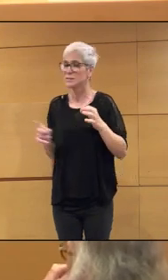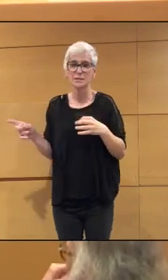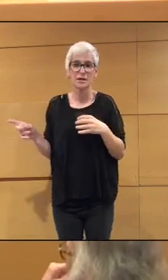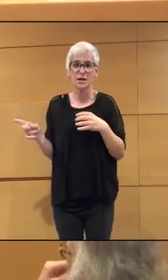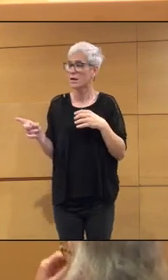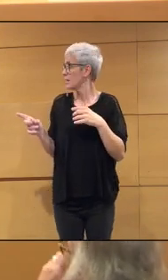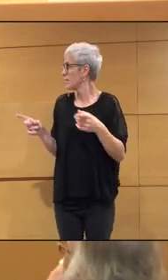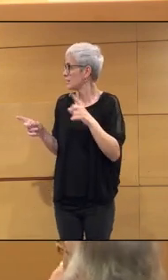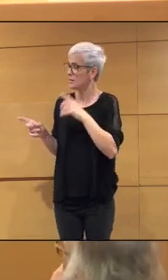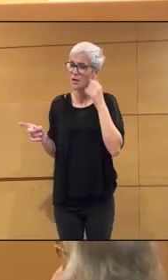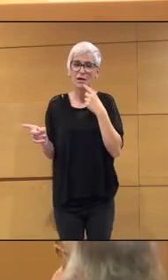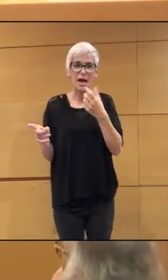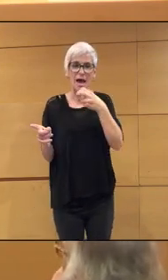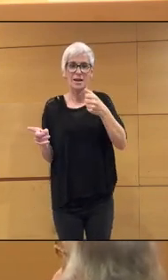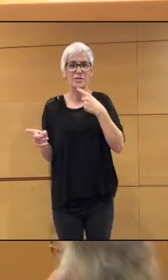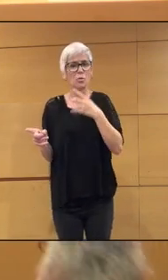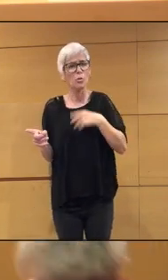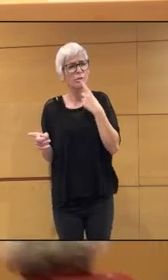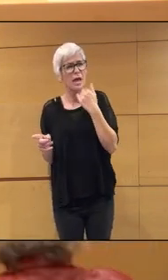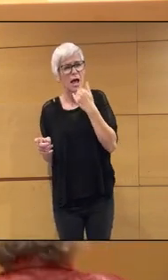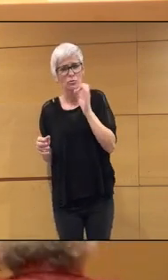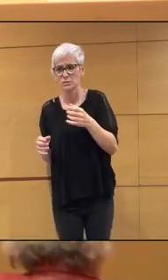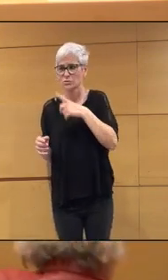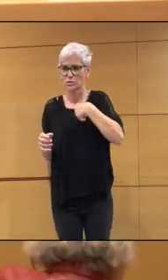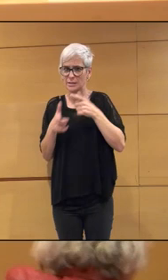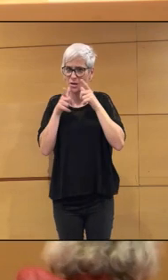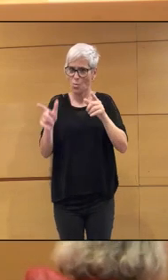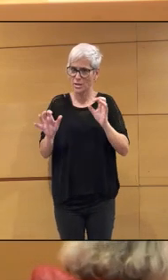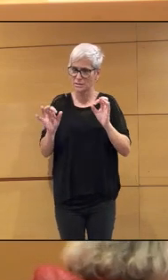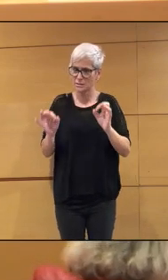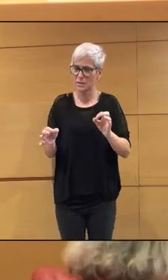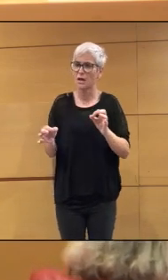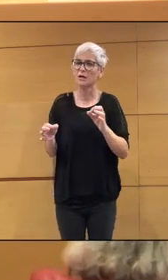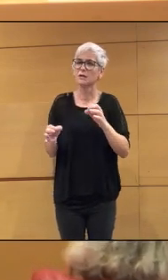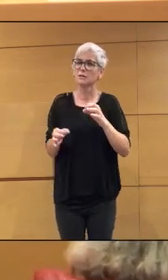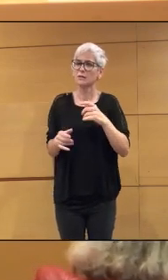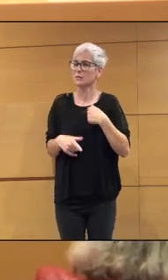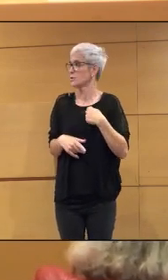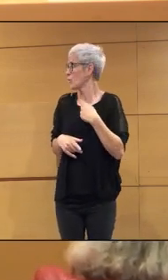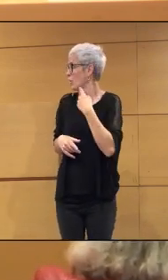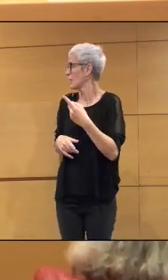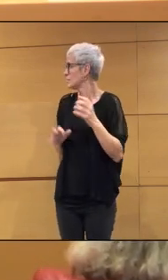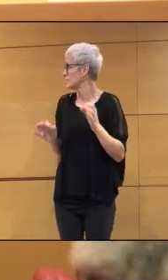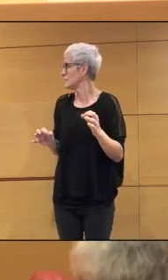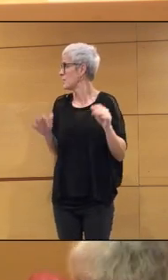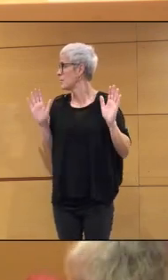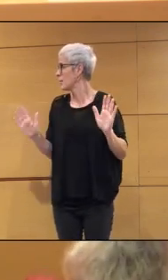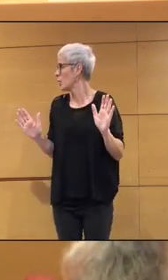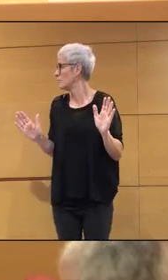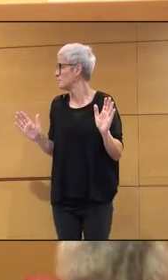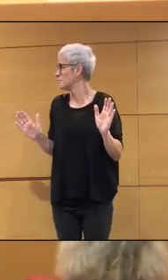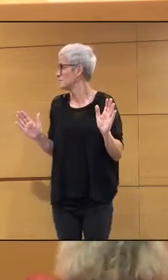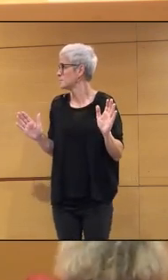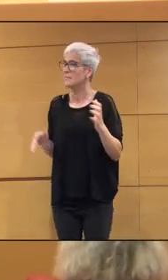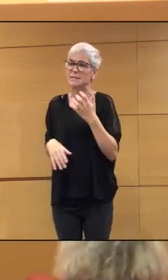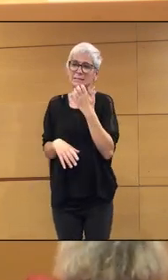tant. Nosaltres som de traducció, som de lingüística, d'enginyeria i de tècnic, poc. Però